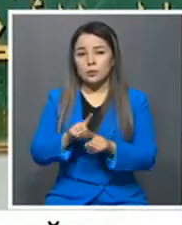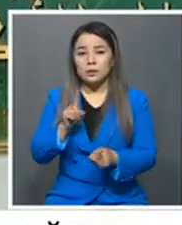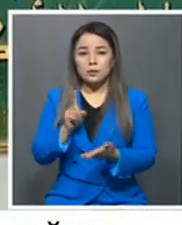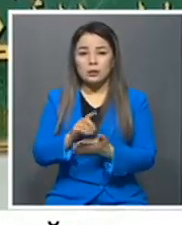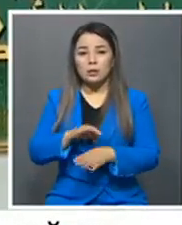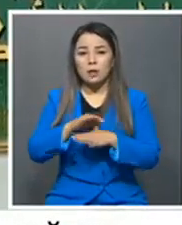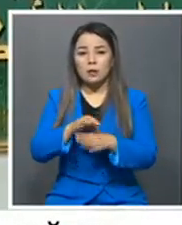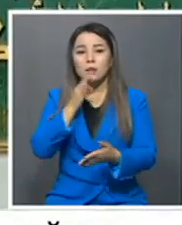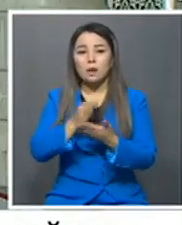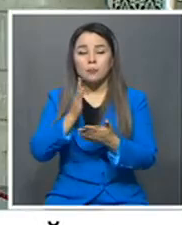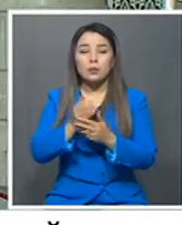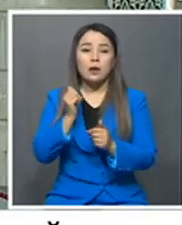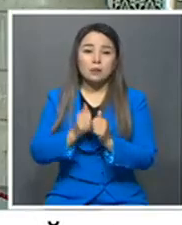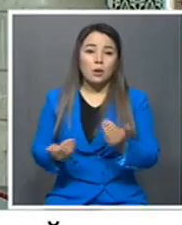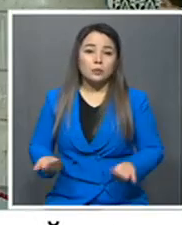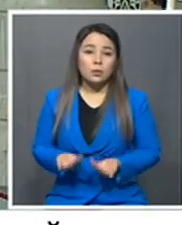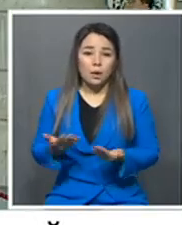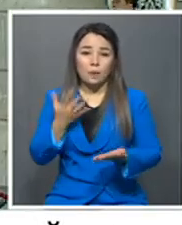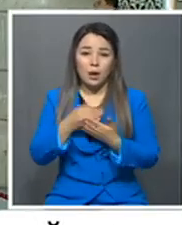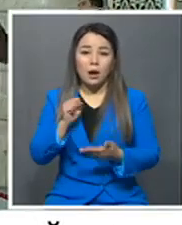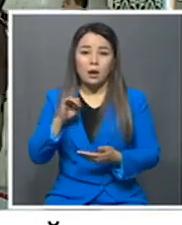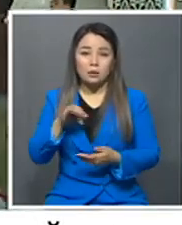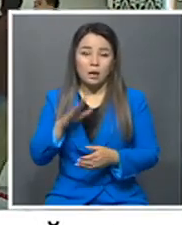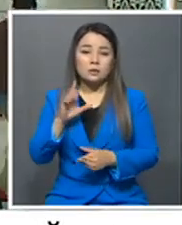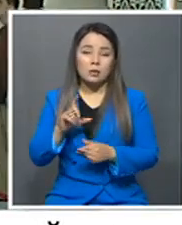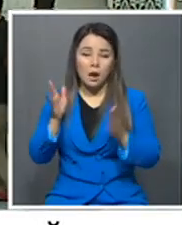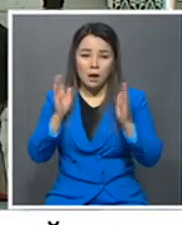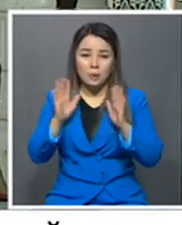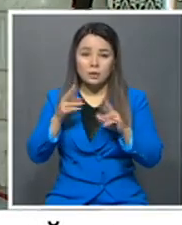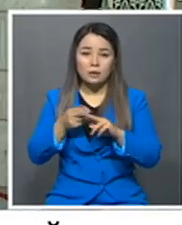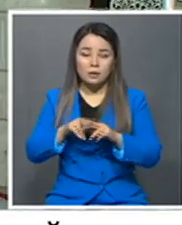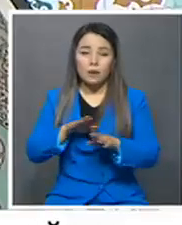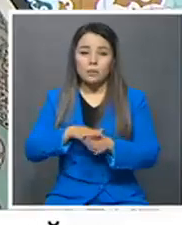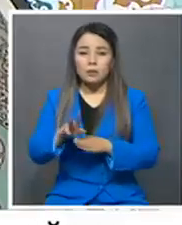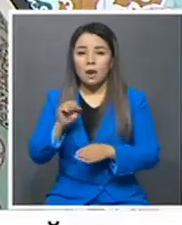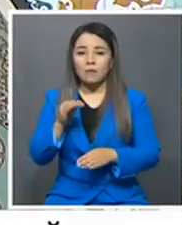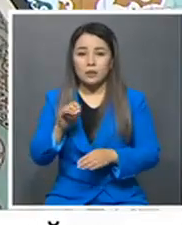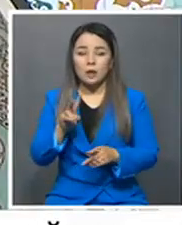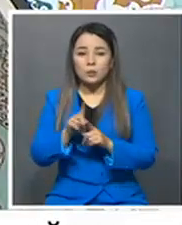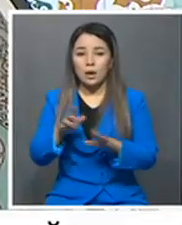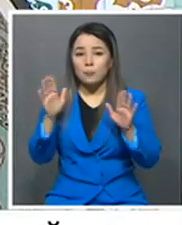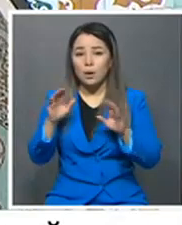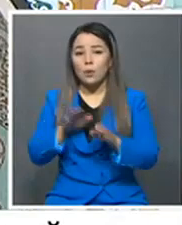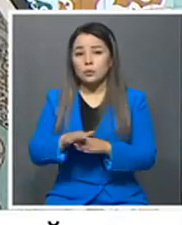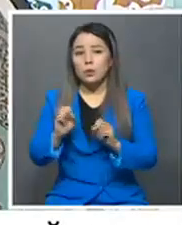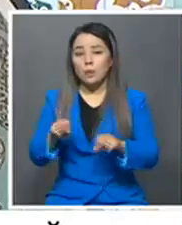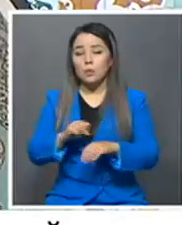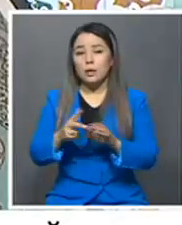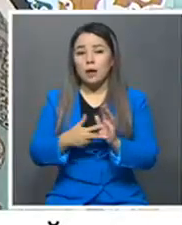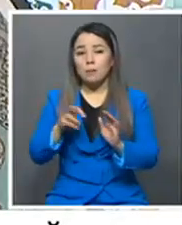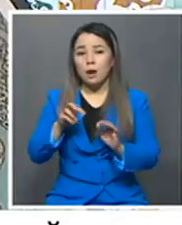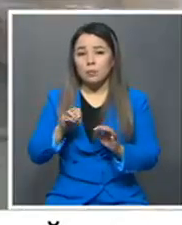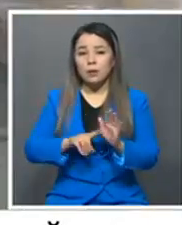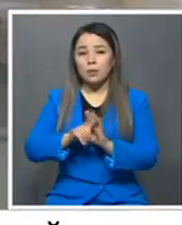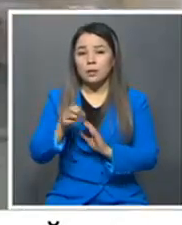үндеді. Әрі тұрғындар айт намазының орнына нәпіл намазын оқуына болады. Естеріңізге сала кетейік, 18 мамырдан бастап еліміздің